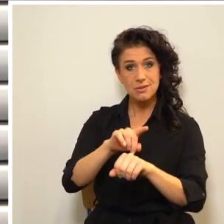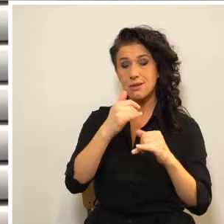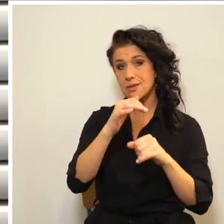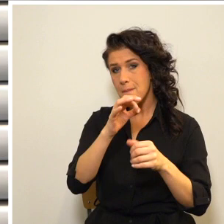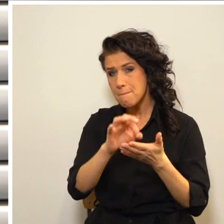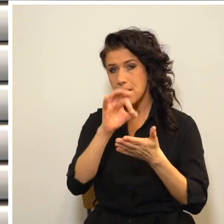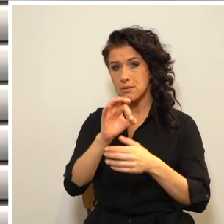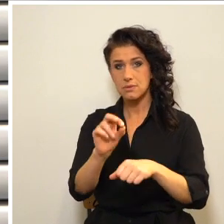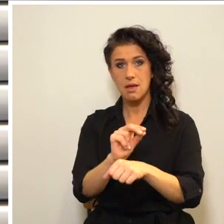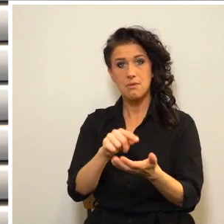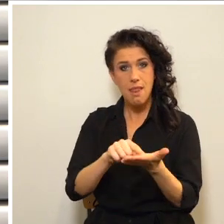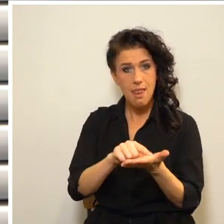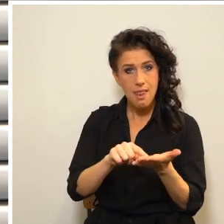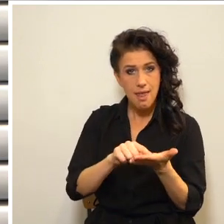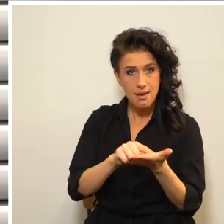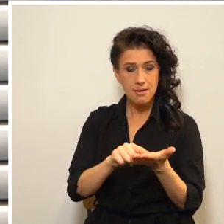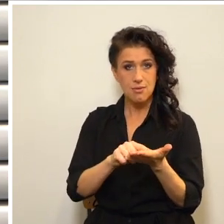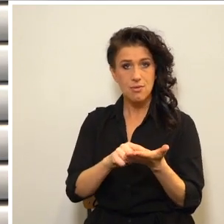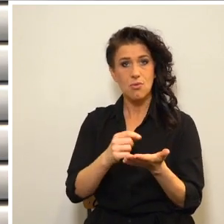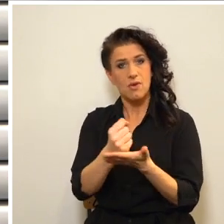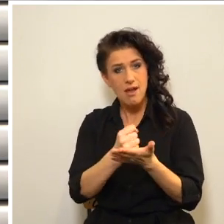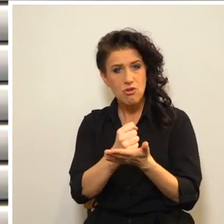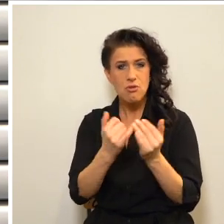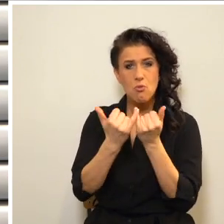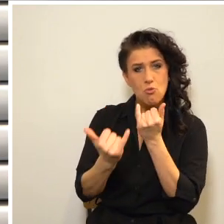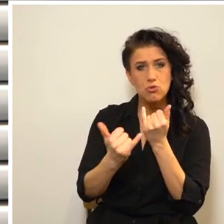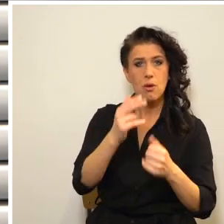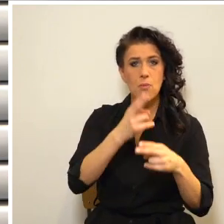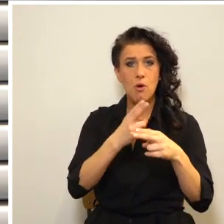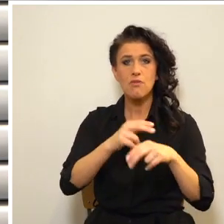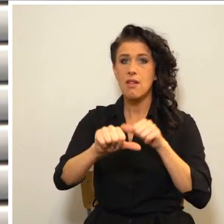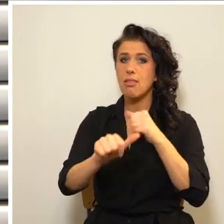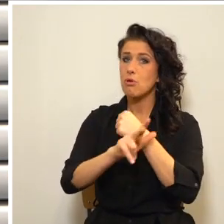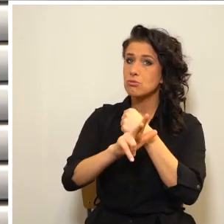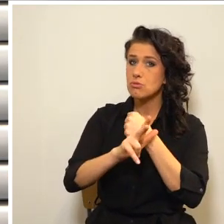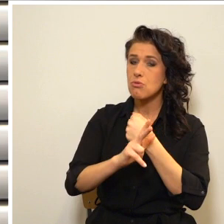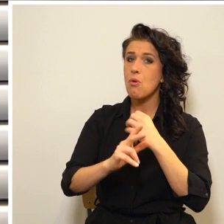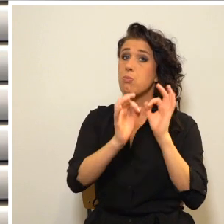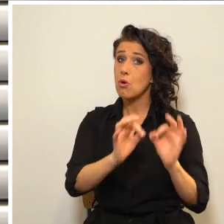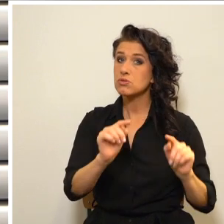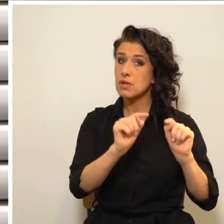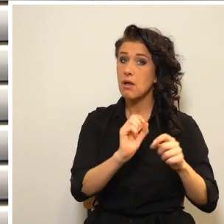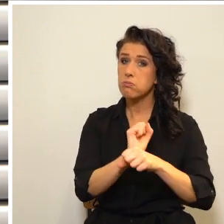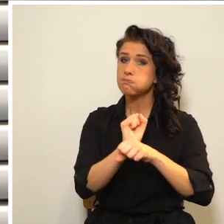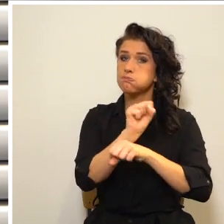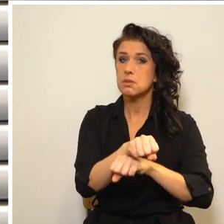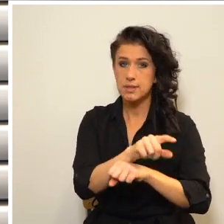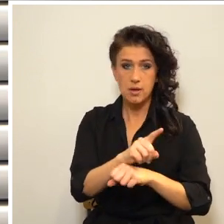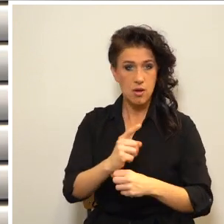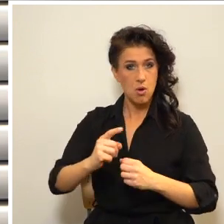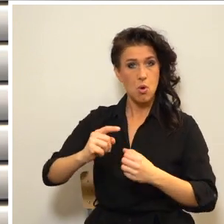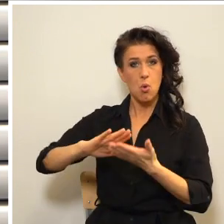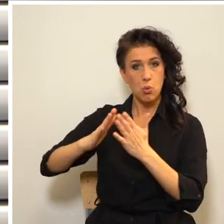leków to było w połowie lat osiemdziesiątych które pozwalały na pokonywanie układu immunologicznego